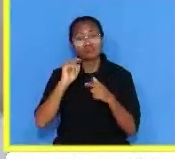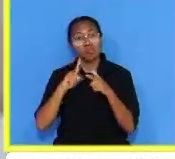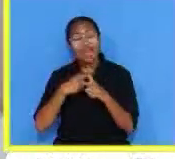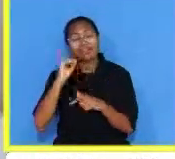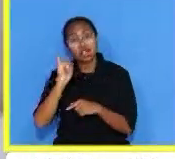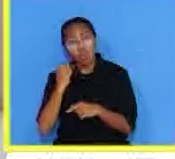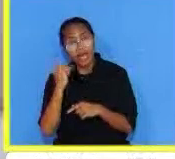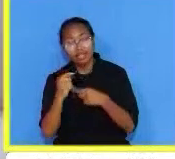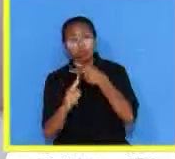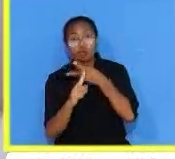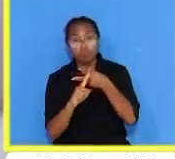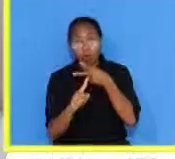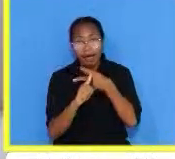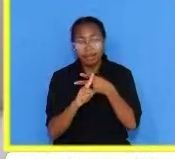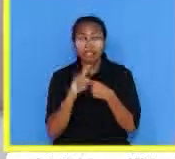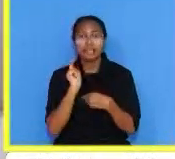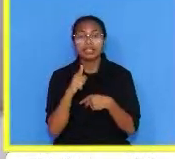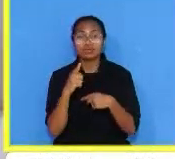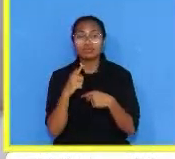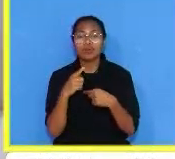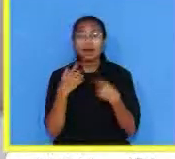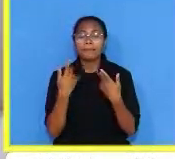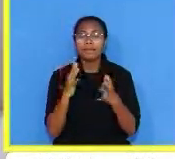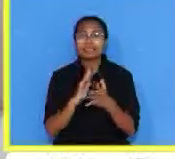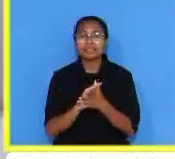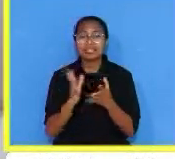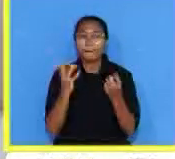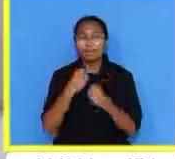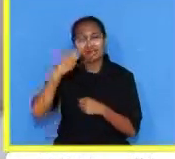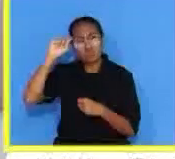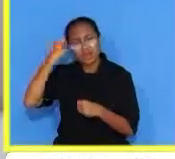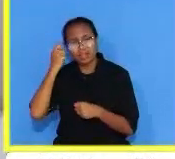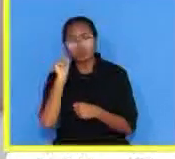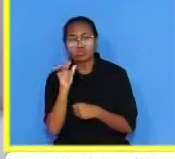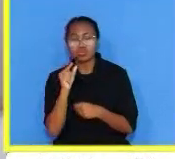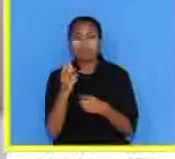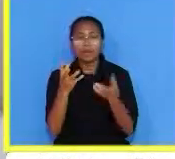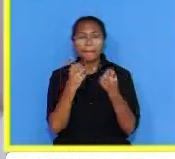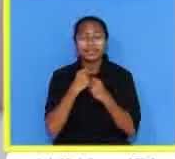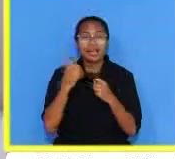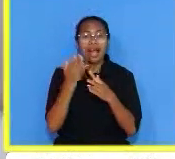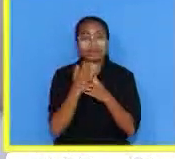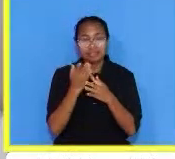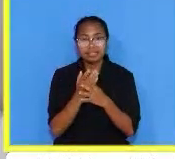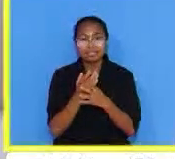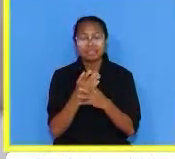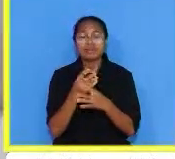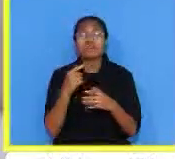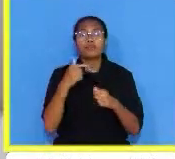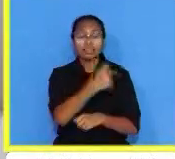Februari mungkin masih terdapat kesulitan untuk mendapatkan akses untuk mendapatkan